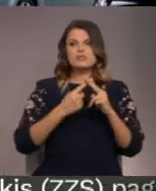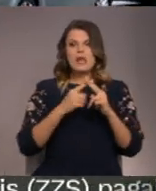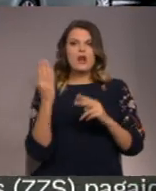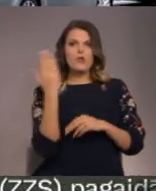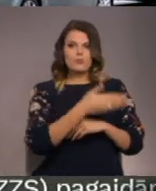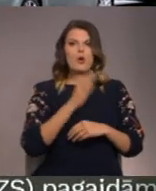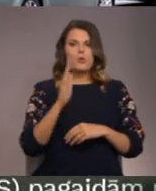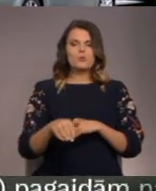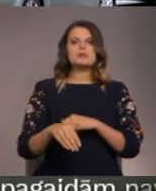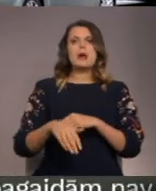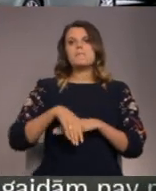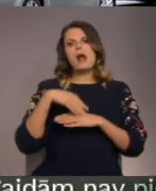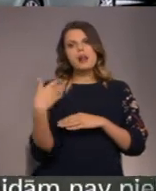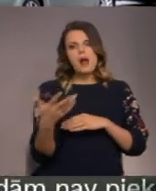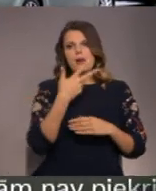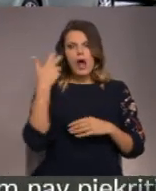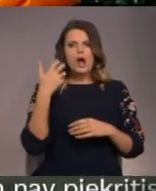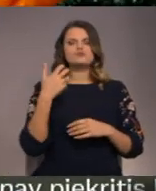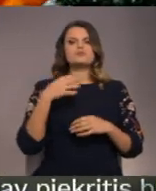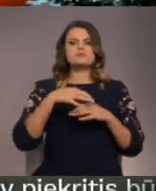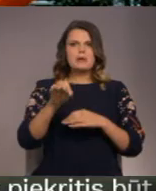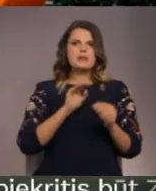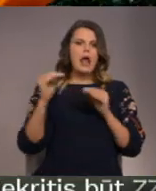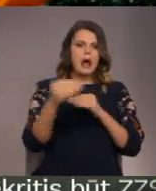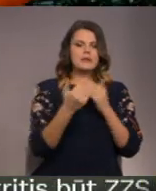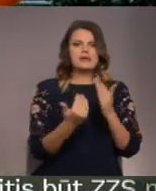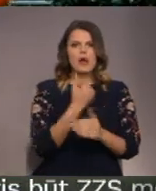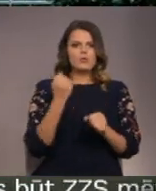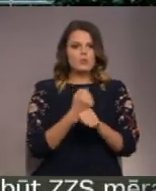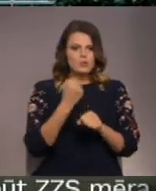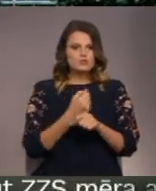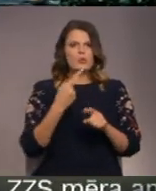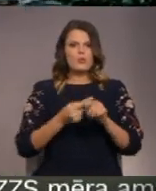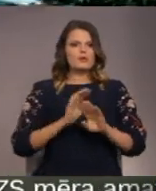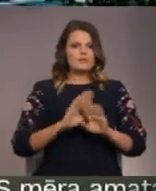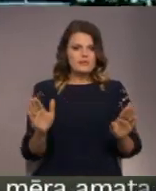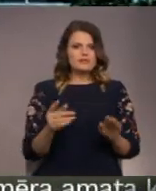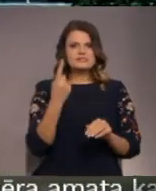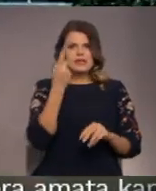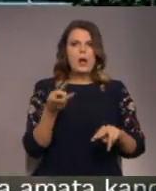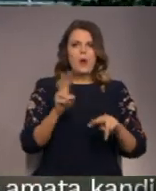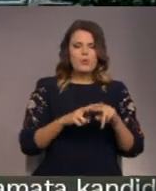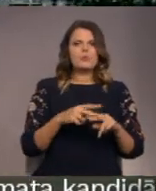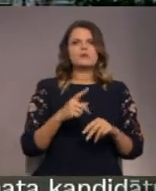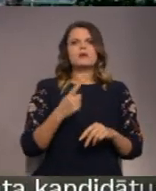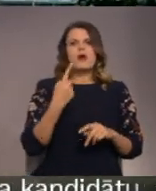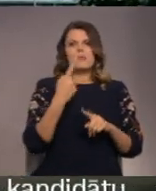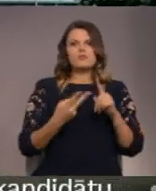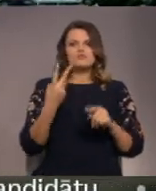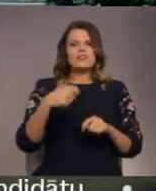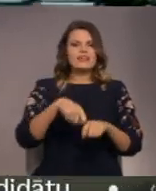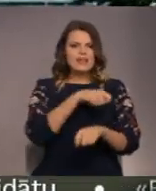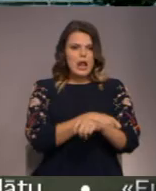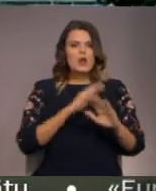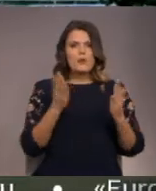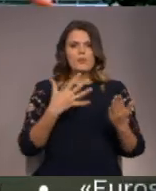būs pagrieziens pa labi, 800 metros ir apgriešanās, jauna uztaisīta. Un viss, un tad ekstra sanāk pusotras kilometras nobraukt.